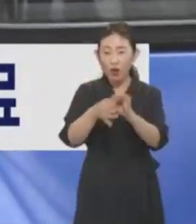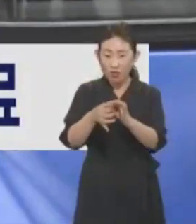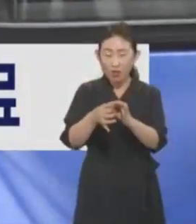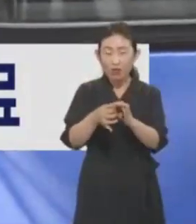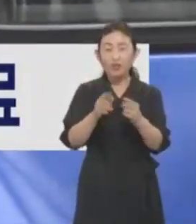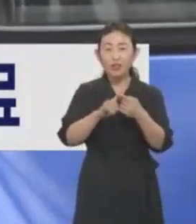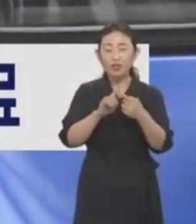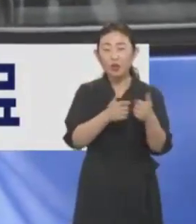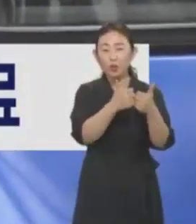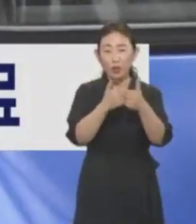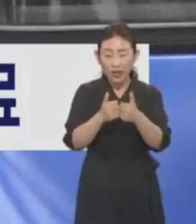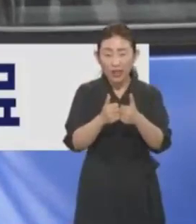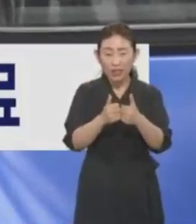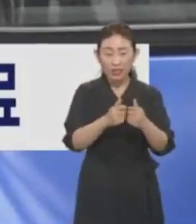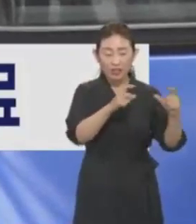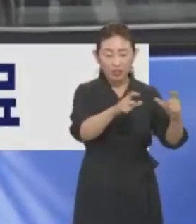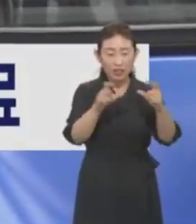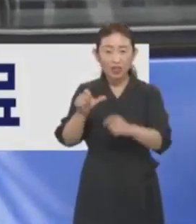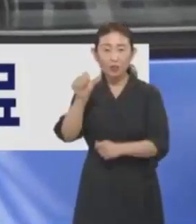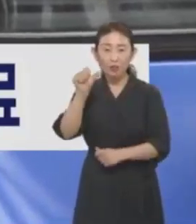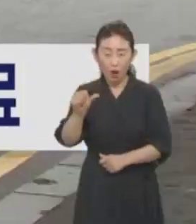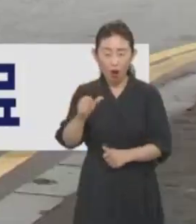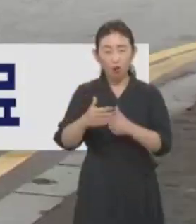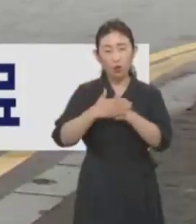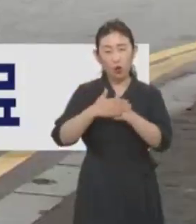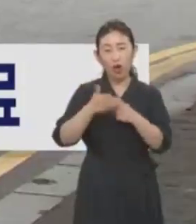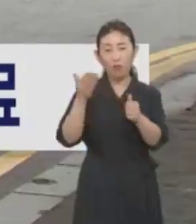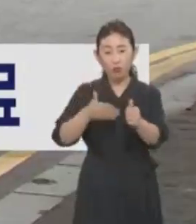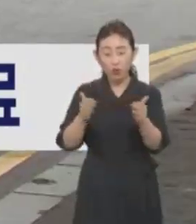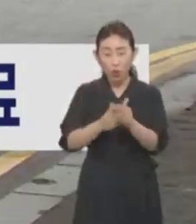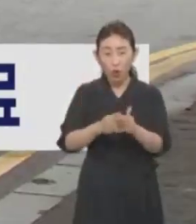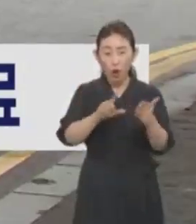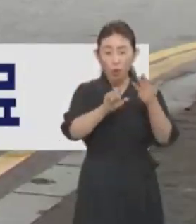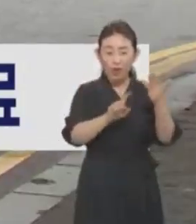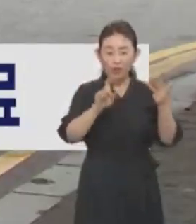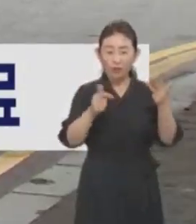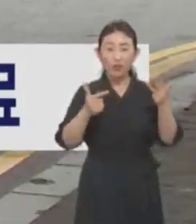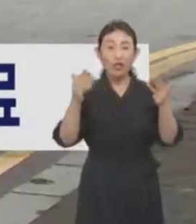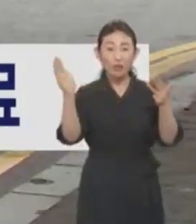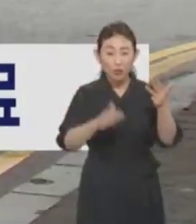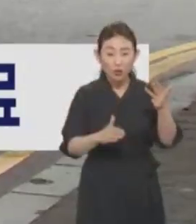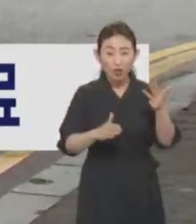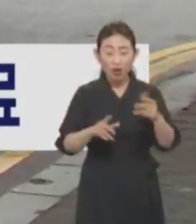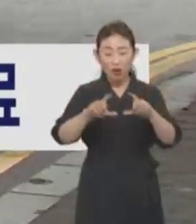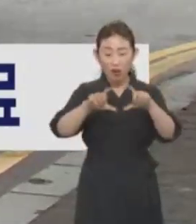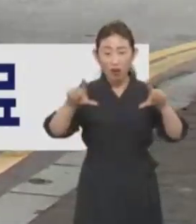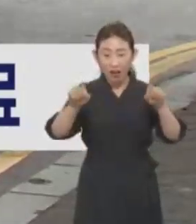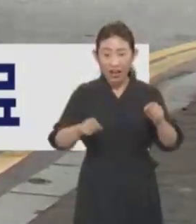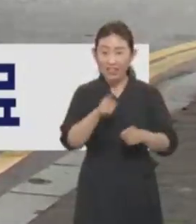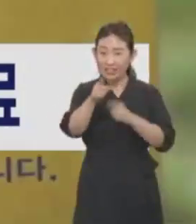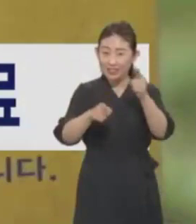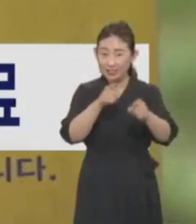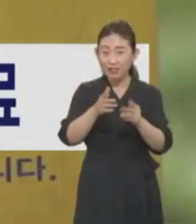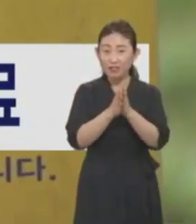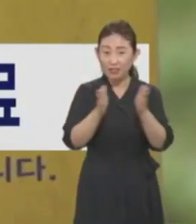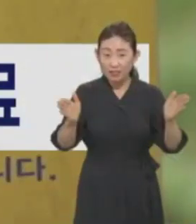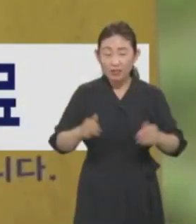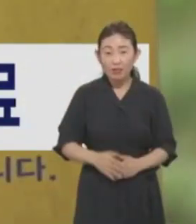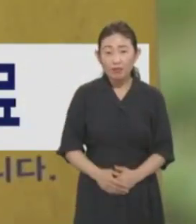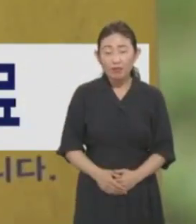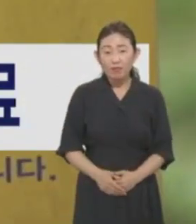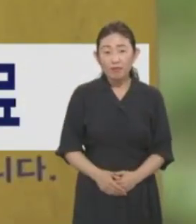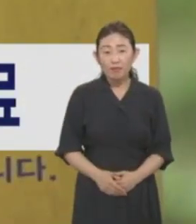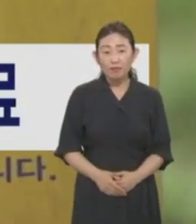등과 관련해 5개 자치구에 협조를 요청하고 오는 8월 16일부터 무임교통카드 신청을 받는다고